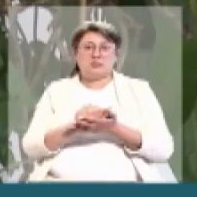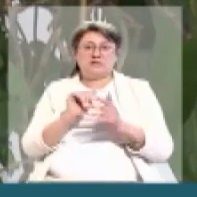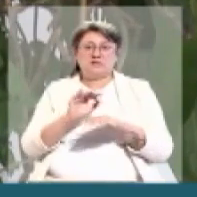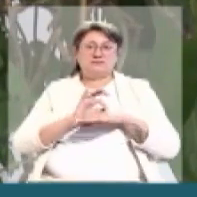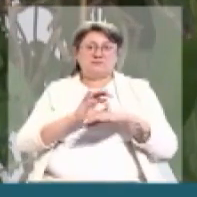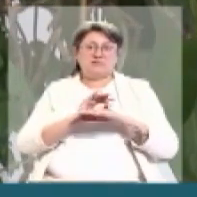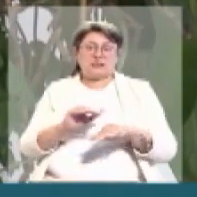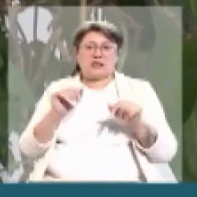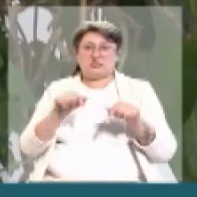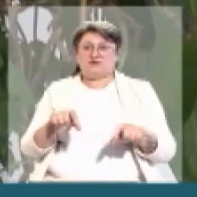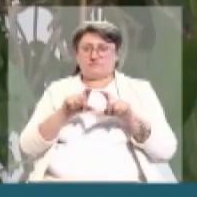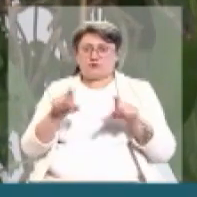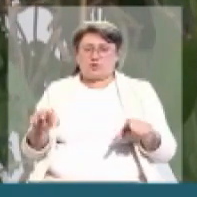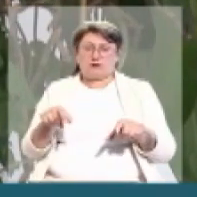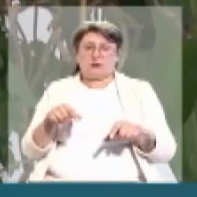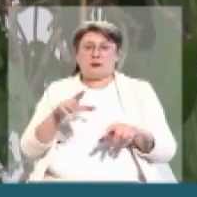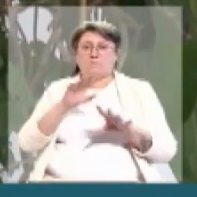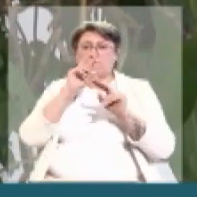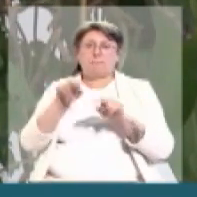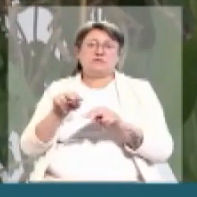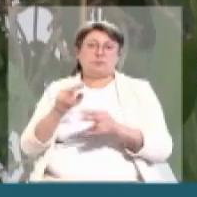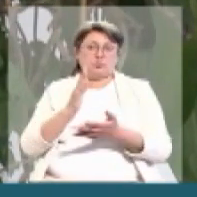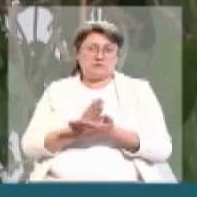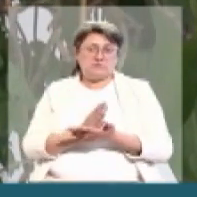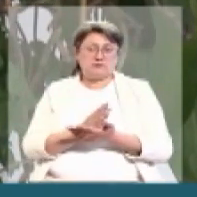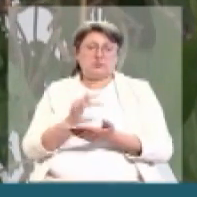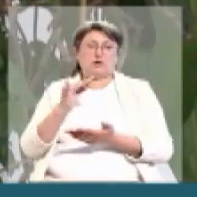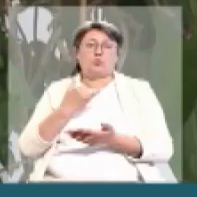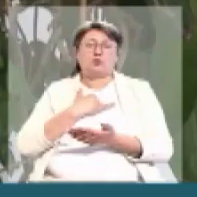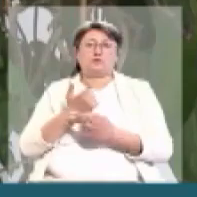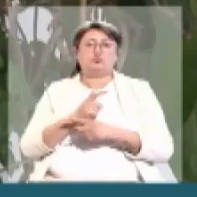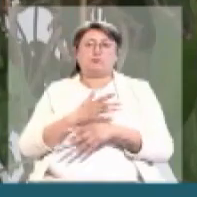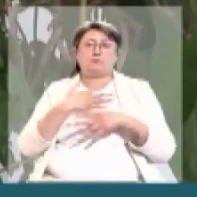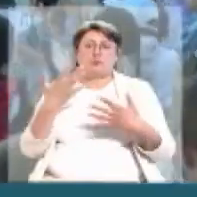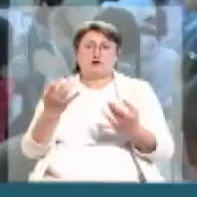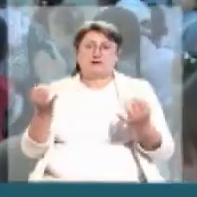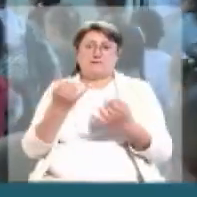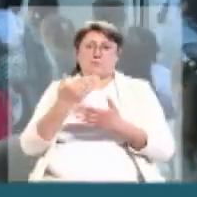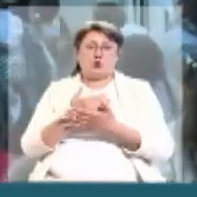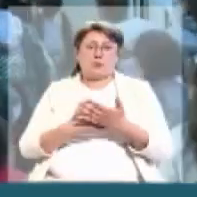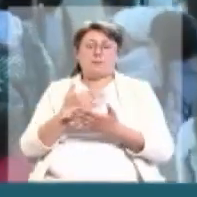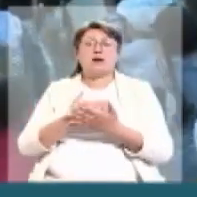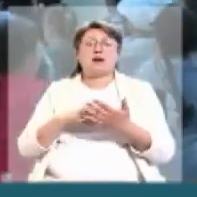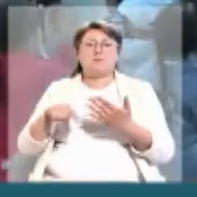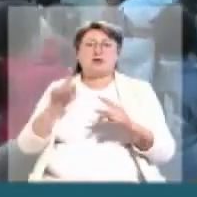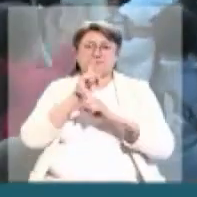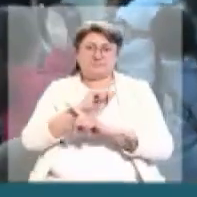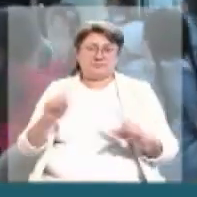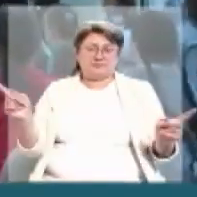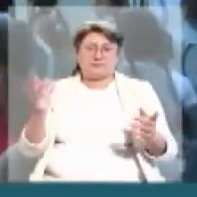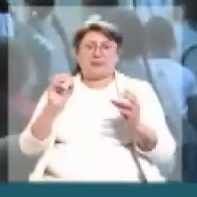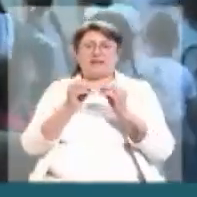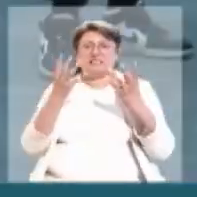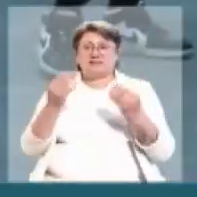досугом детей, а здесь в школе они под присмотром. И у нас очень большая обширная программа. Программа в лагере разнообразная.